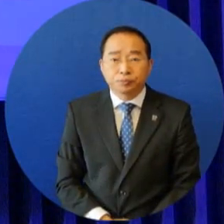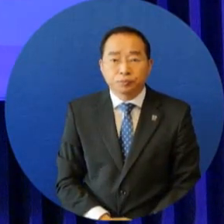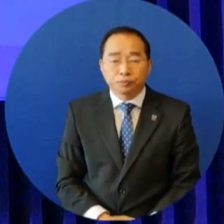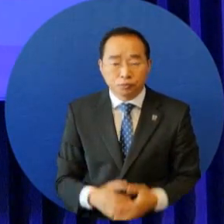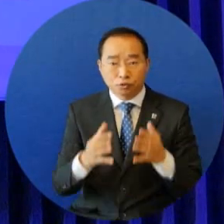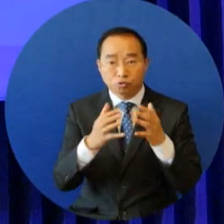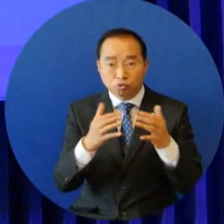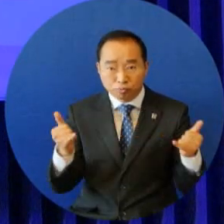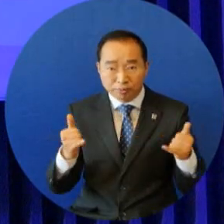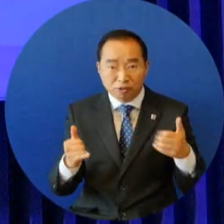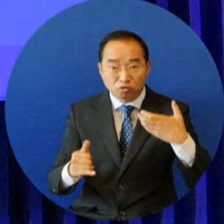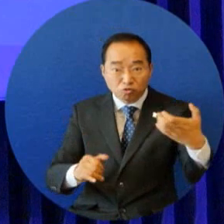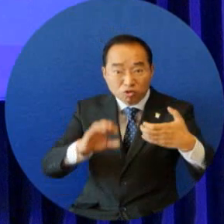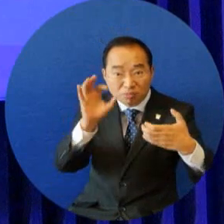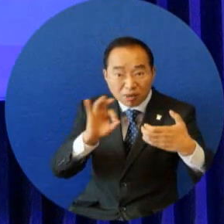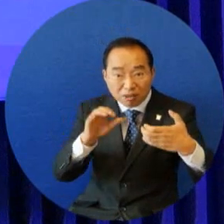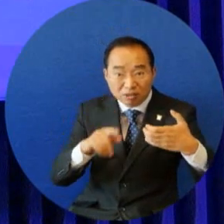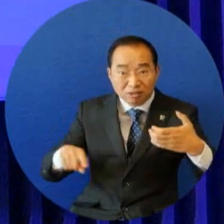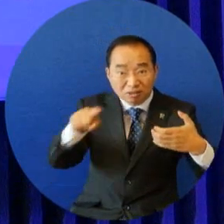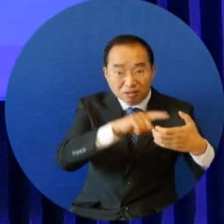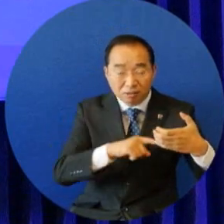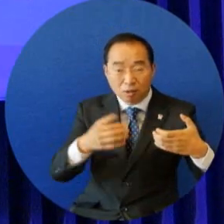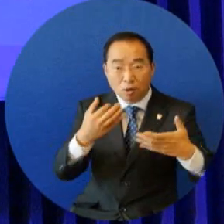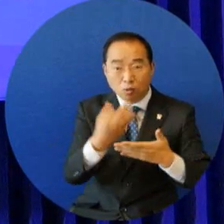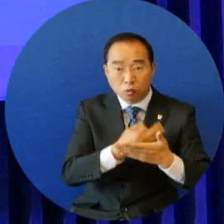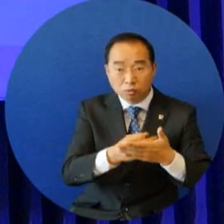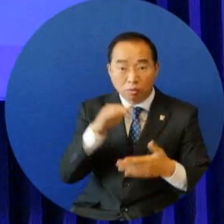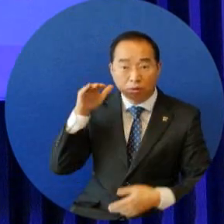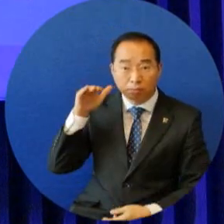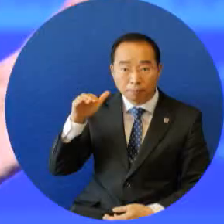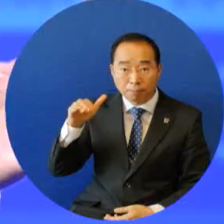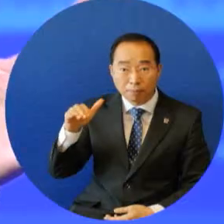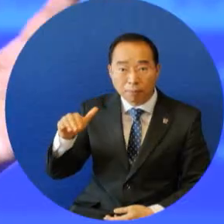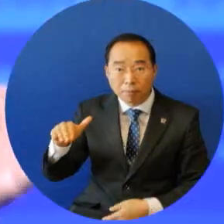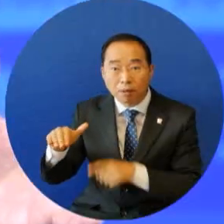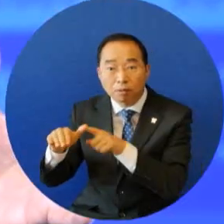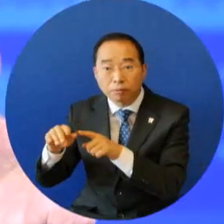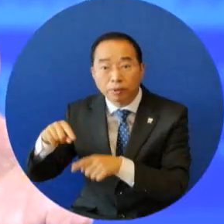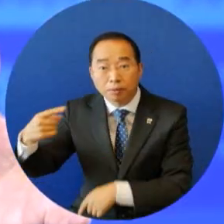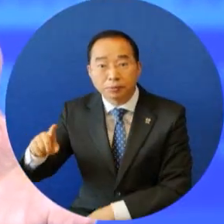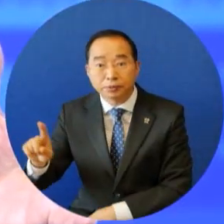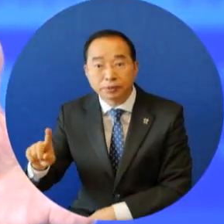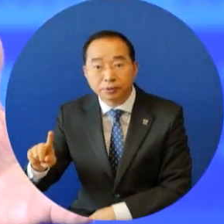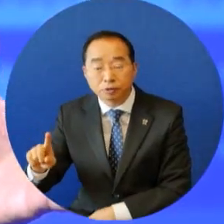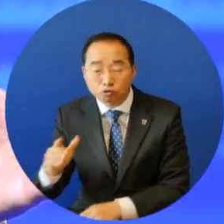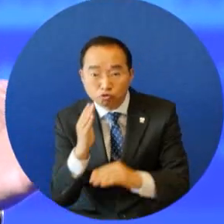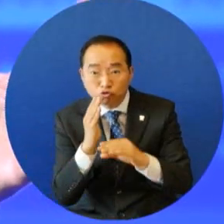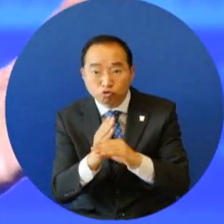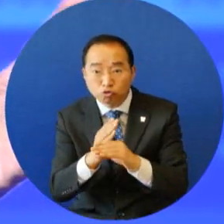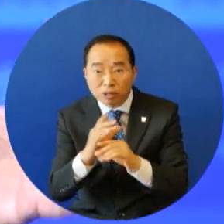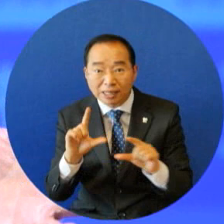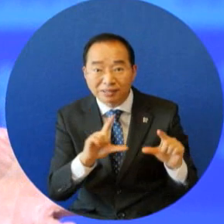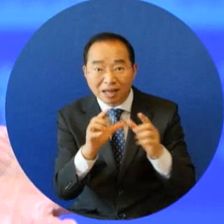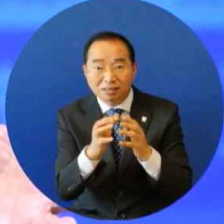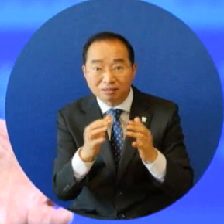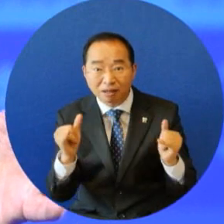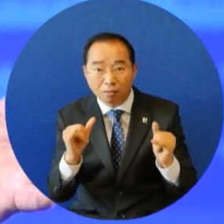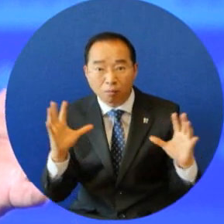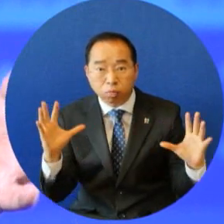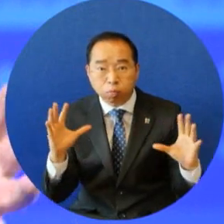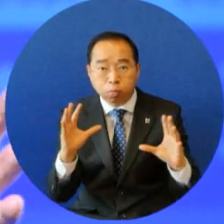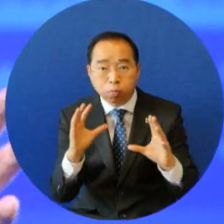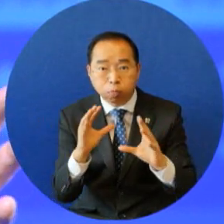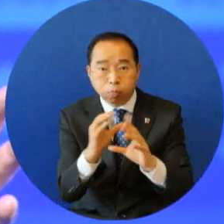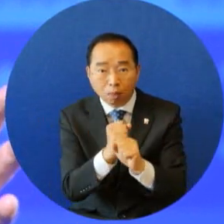저렇게 국민 90%의 소득이 매년 줄어들면 어떤 일이 벌어질까요? 중산층이 한마디로 붕괴되기